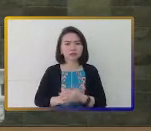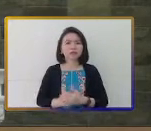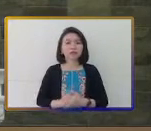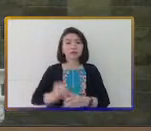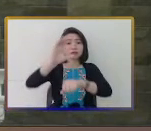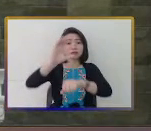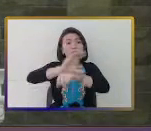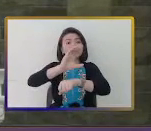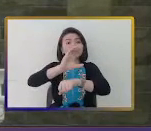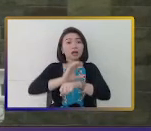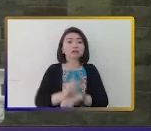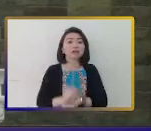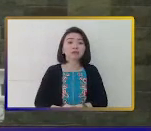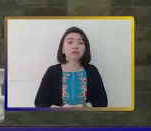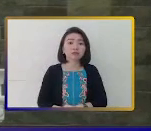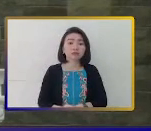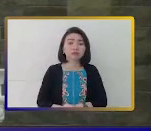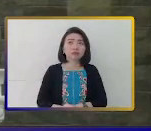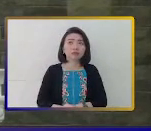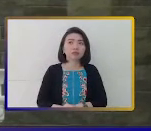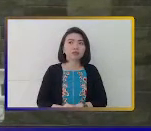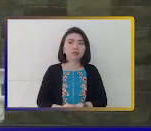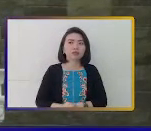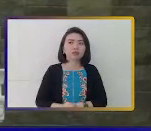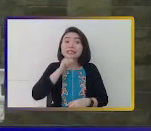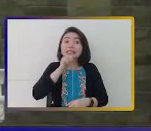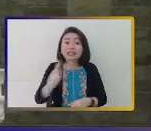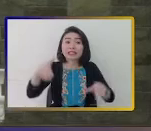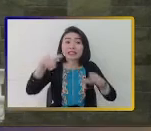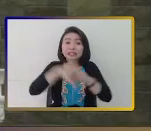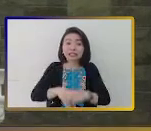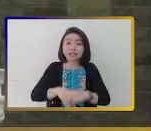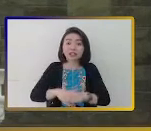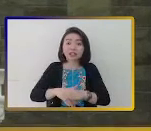the church left the house of God, but the church is in your house.